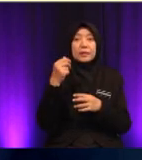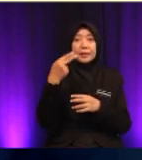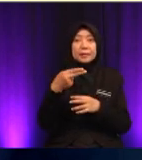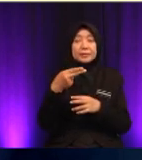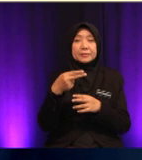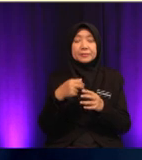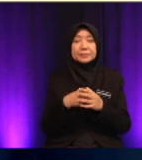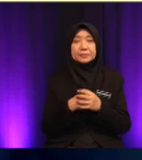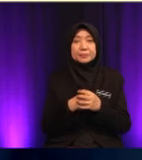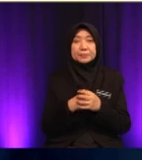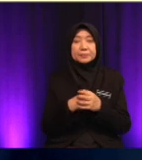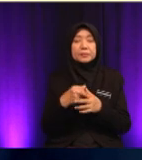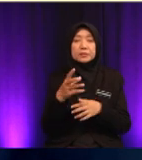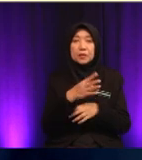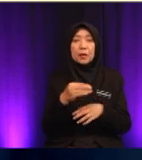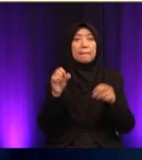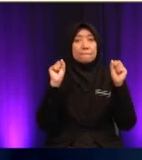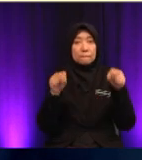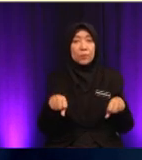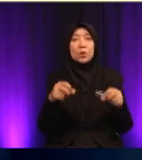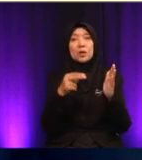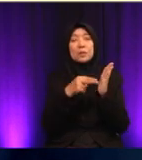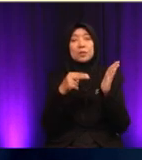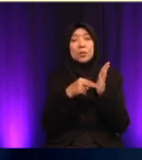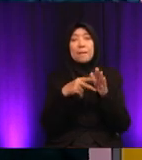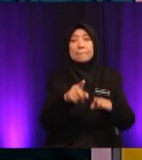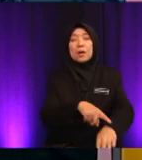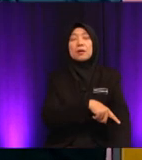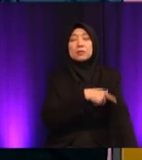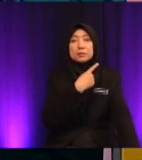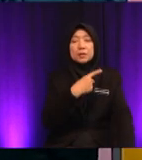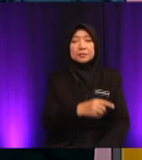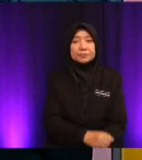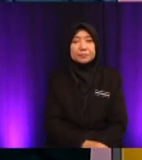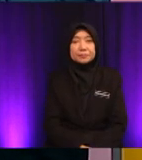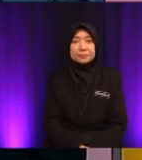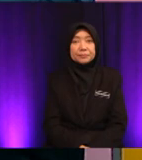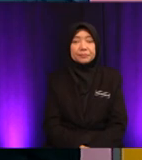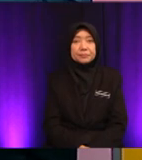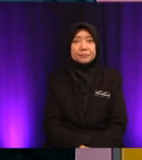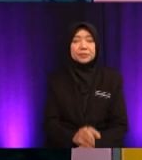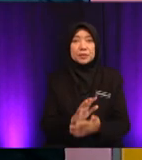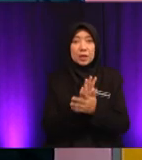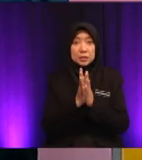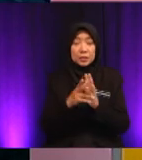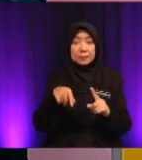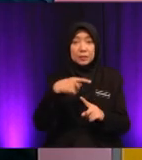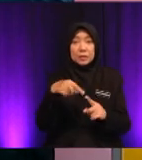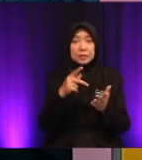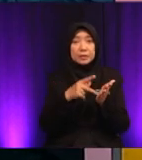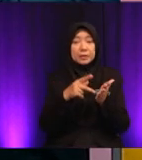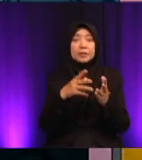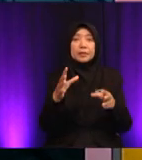dan akhirnya kita boleh menghitung panjang gelombang lamda Oke jadi bila kita kira kita akan